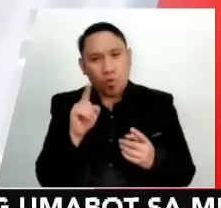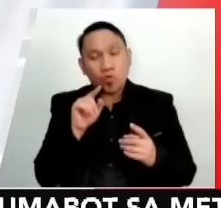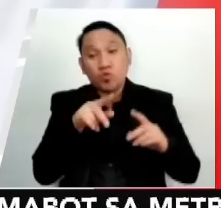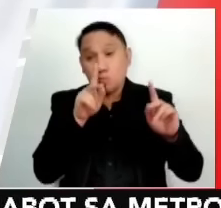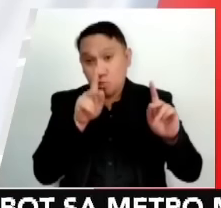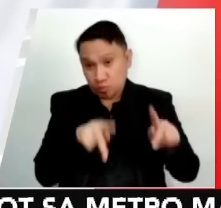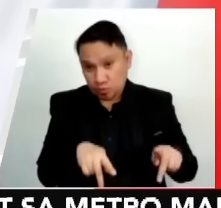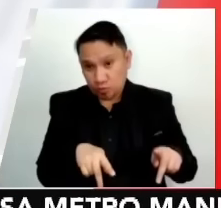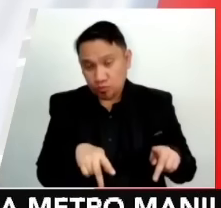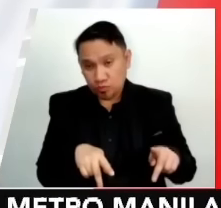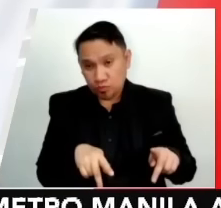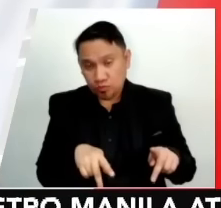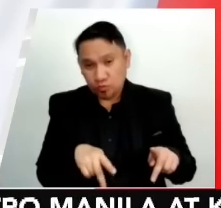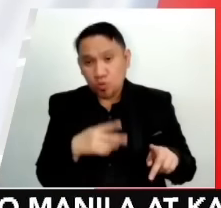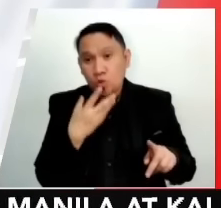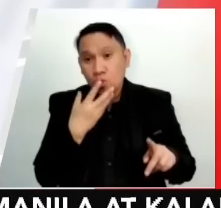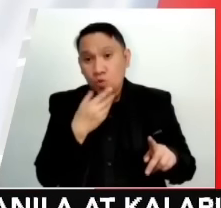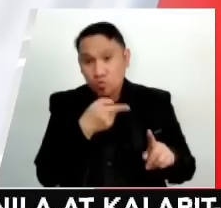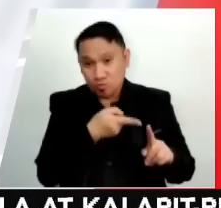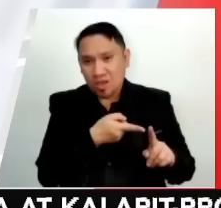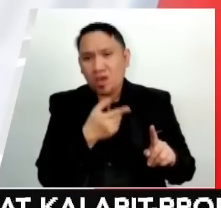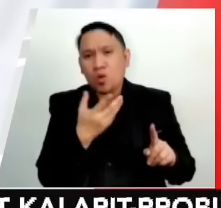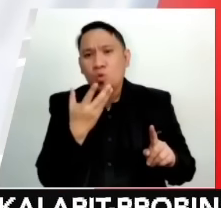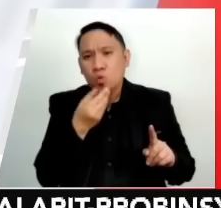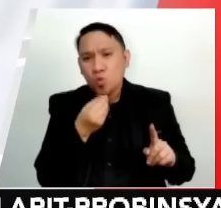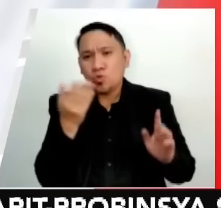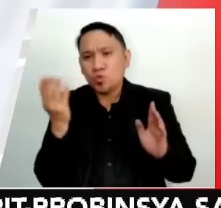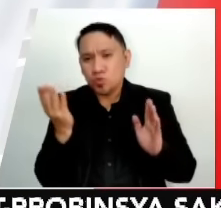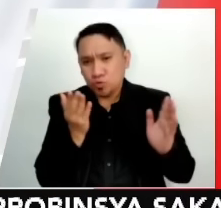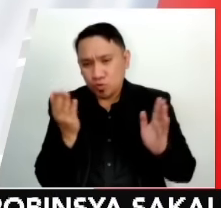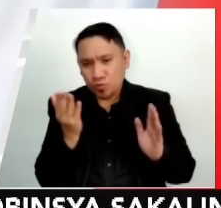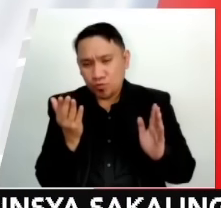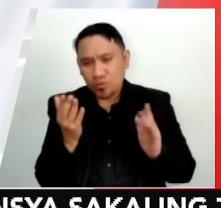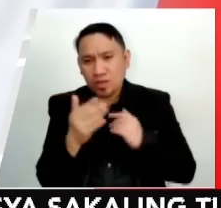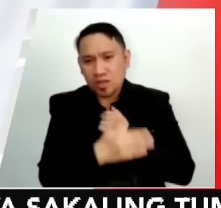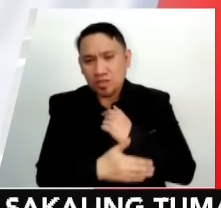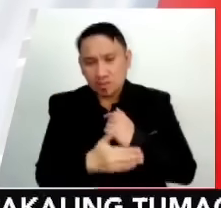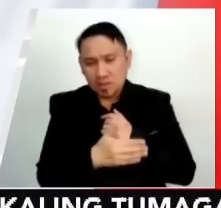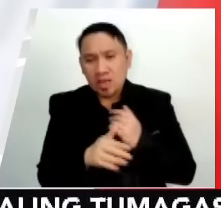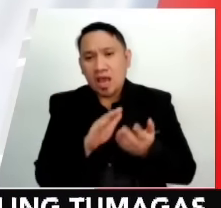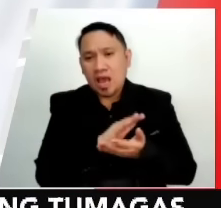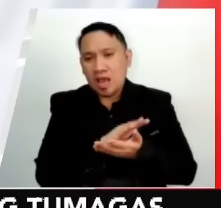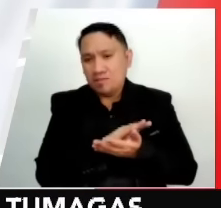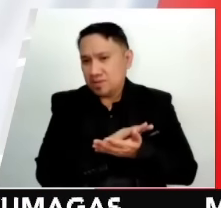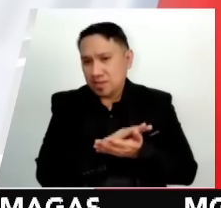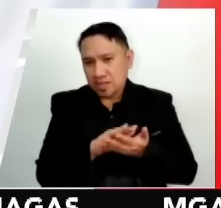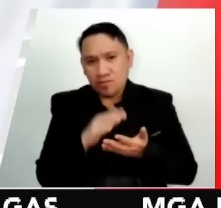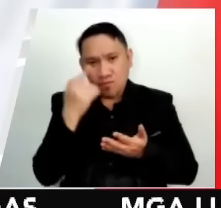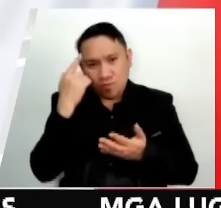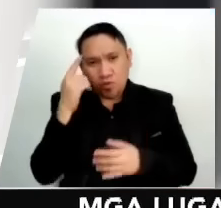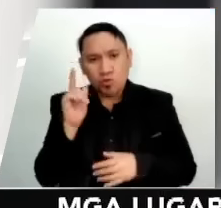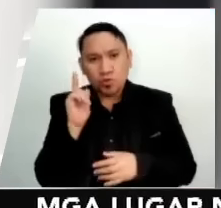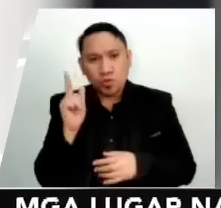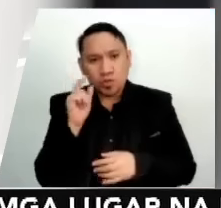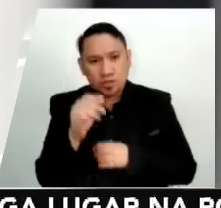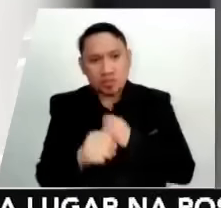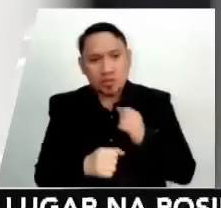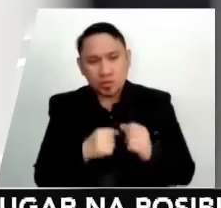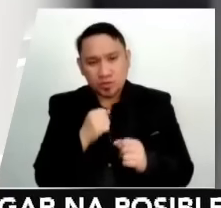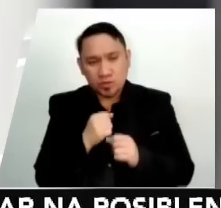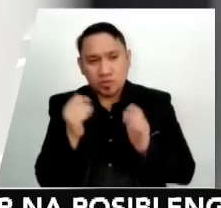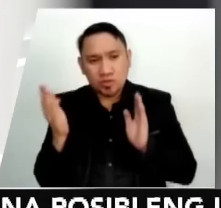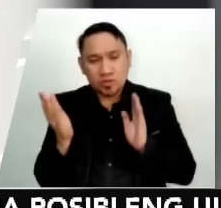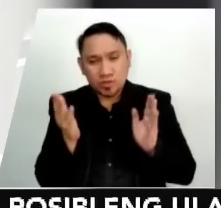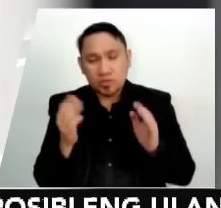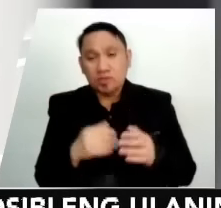has served the country and who has a clean record for all the 20 years that he has served. Sa Facebook